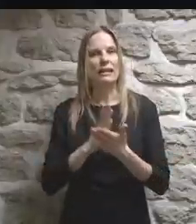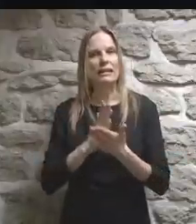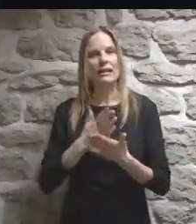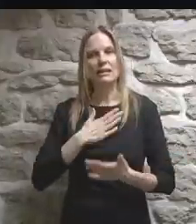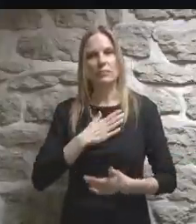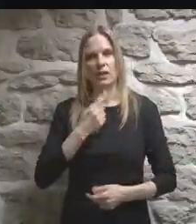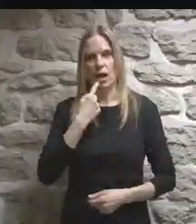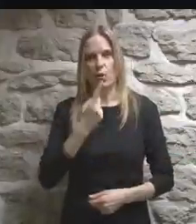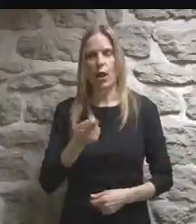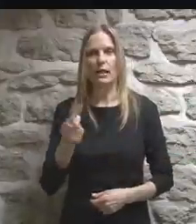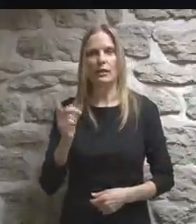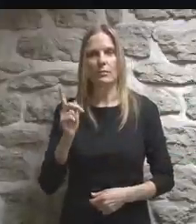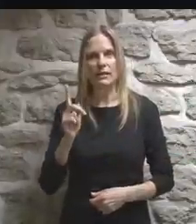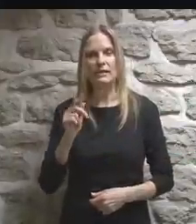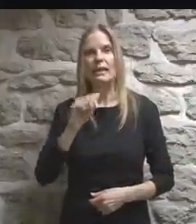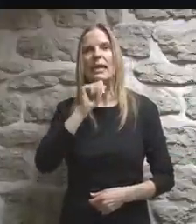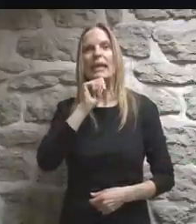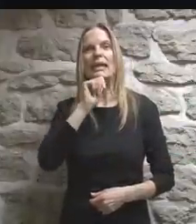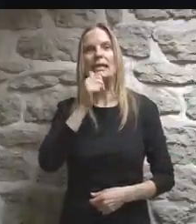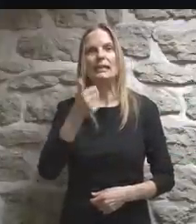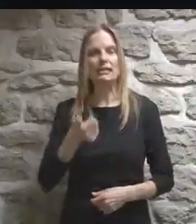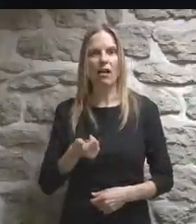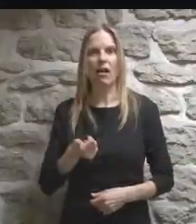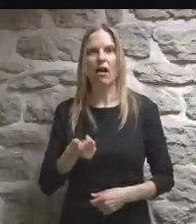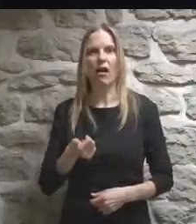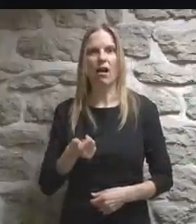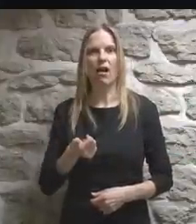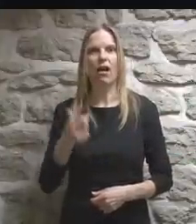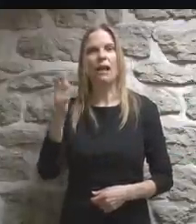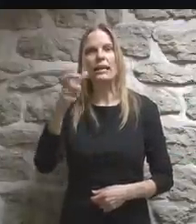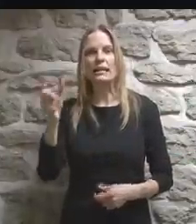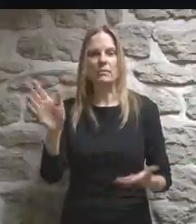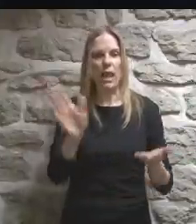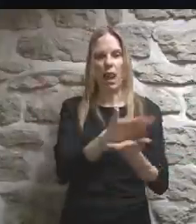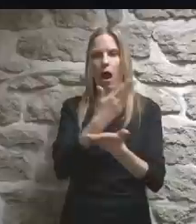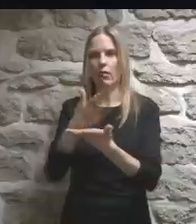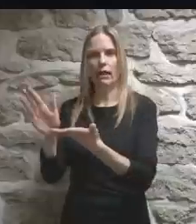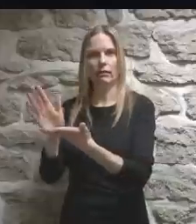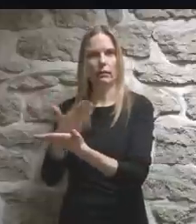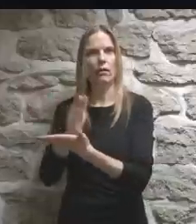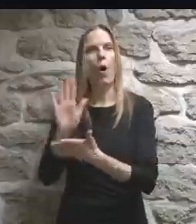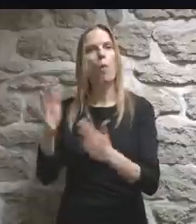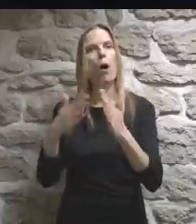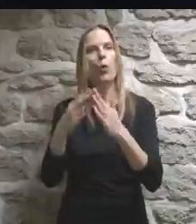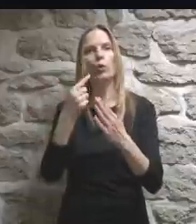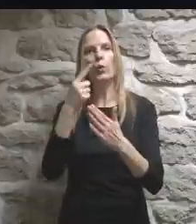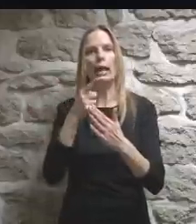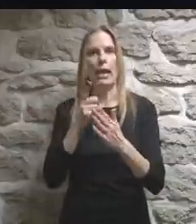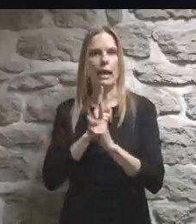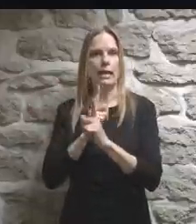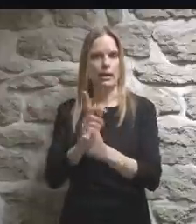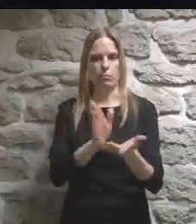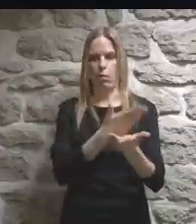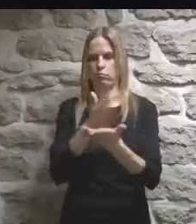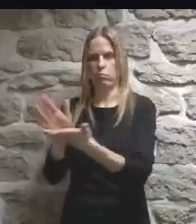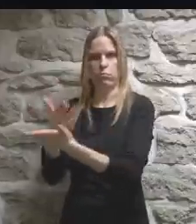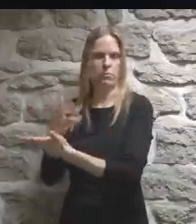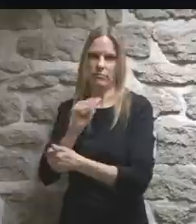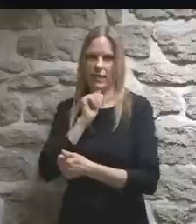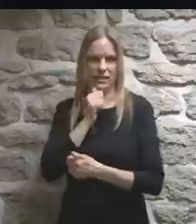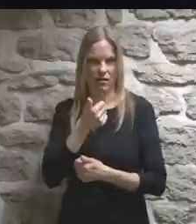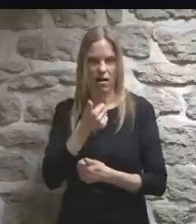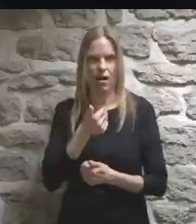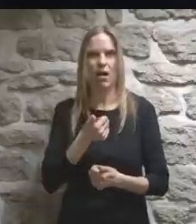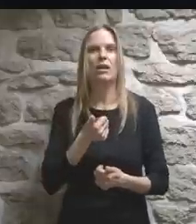seda, et ei saa kuidagi inimesi lahterdada nende koduse keele järgi ja siin kindlasti ei ole nagu